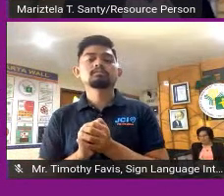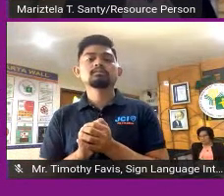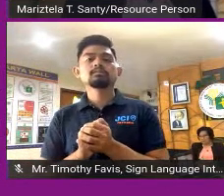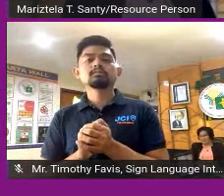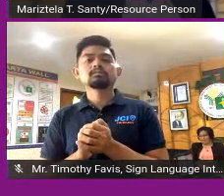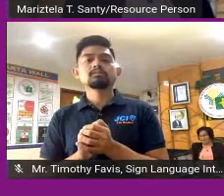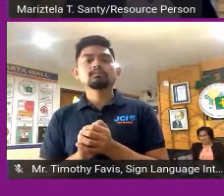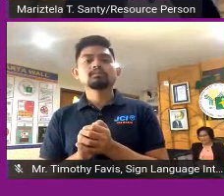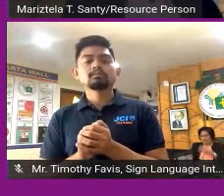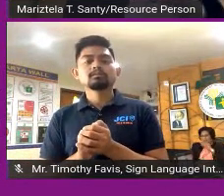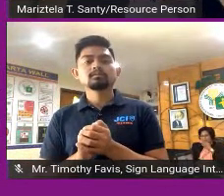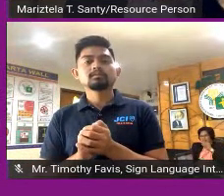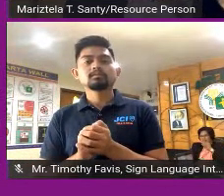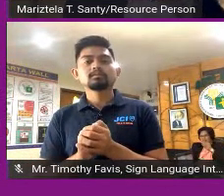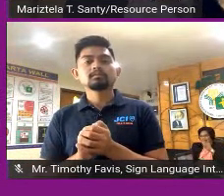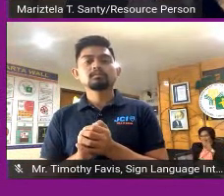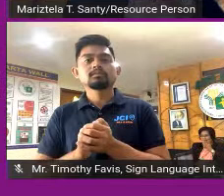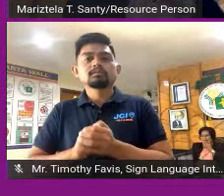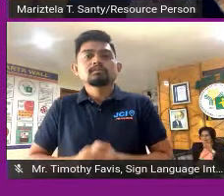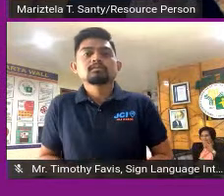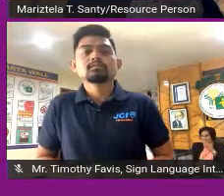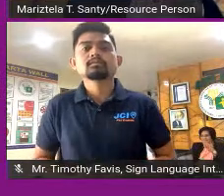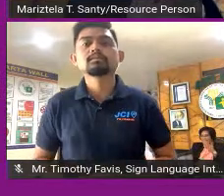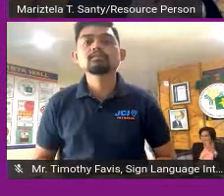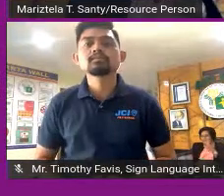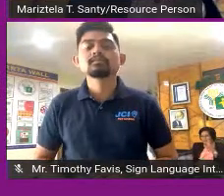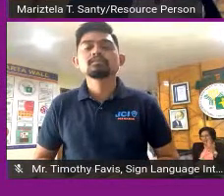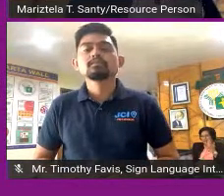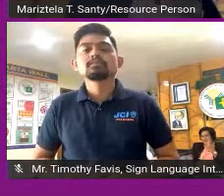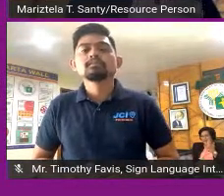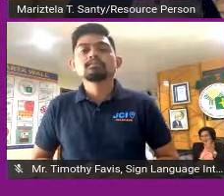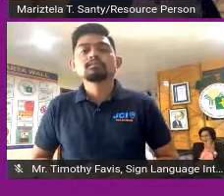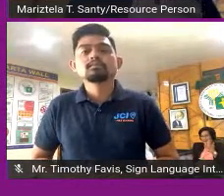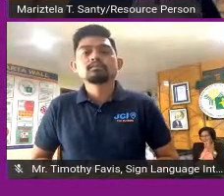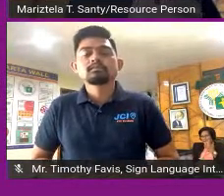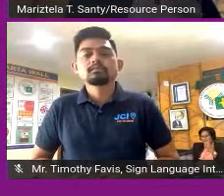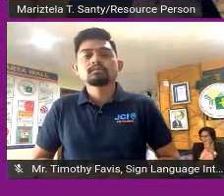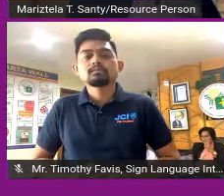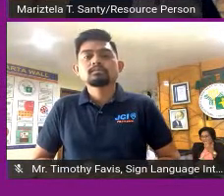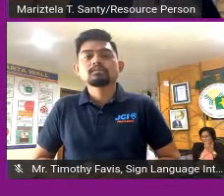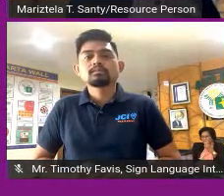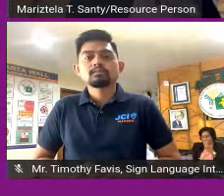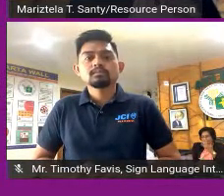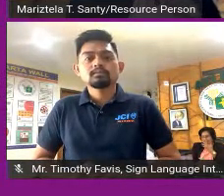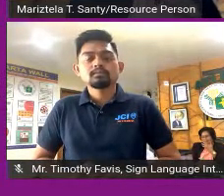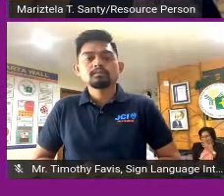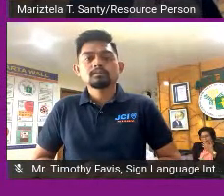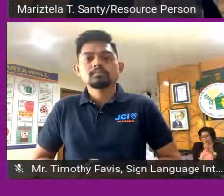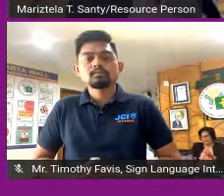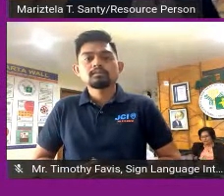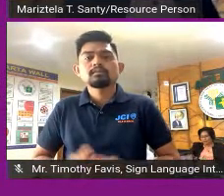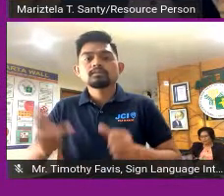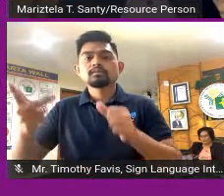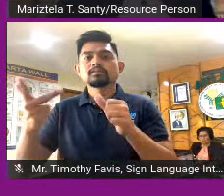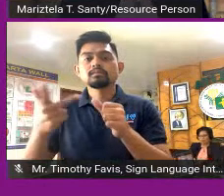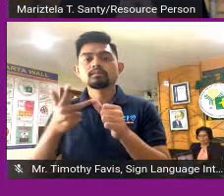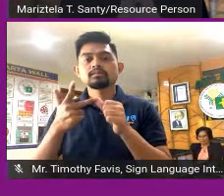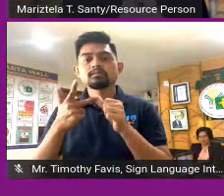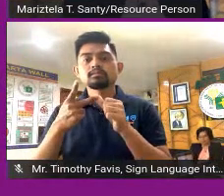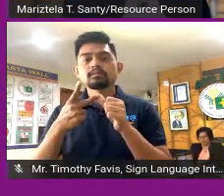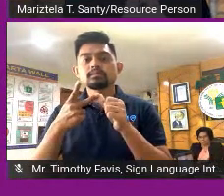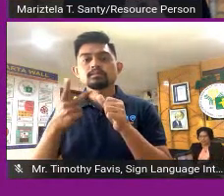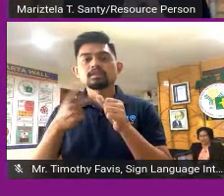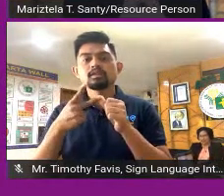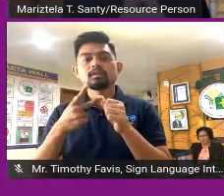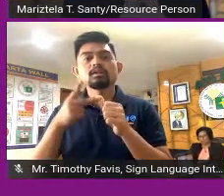So, the first level is pangkabuhayan or the economic structure. Then, two is we have